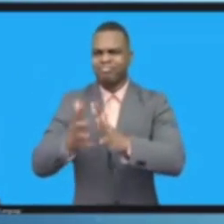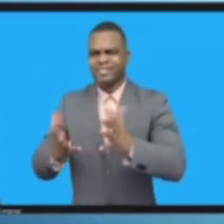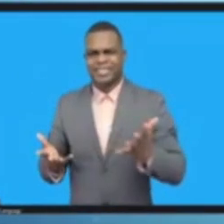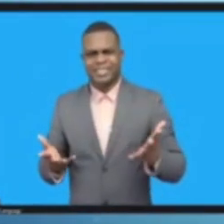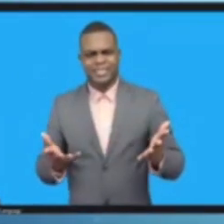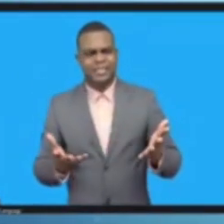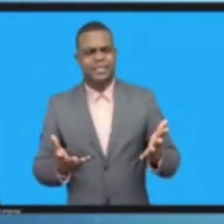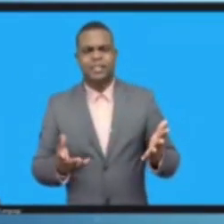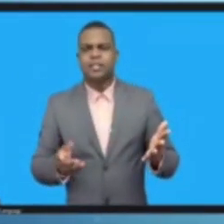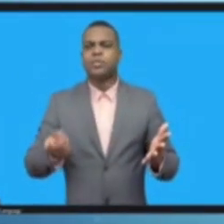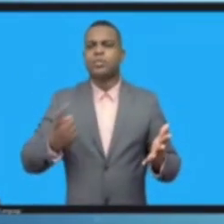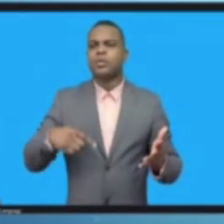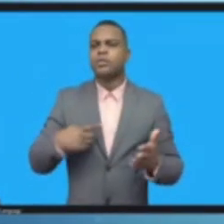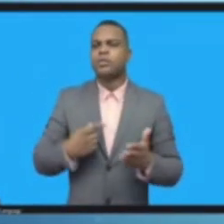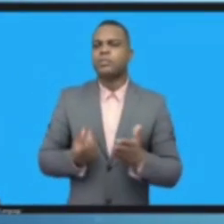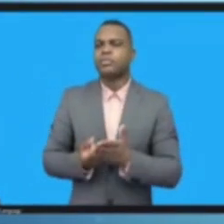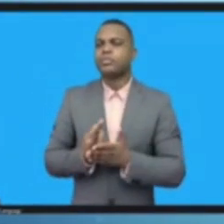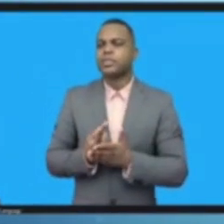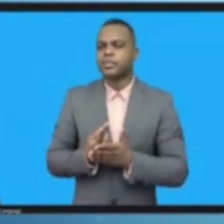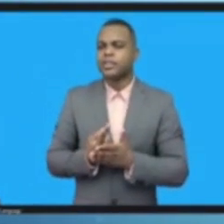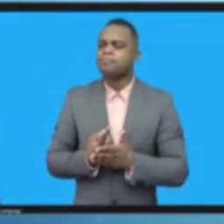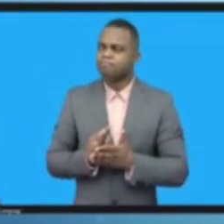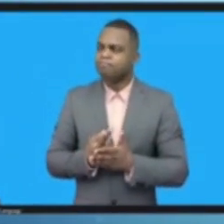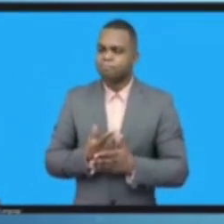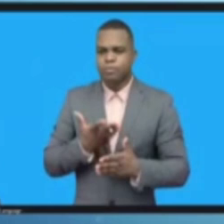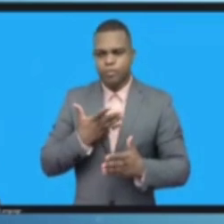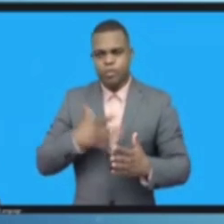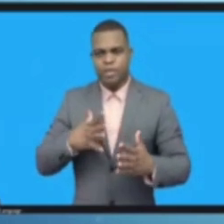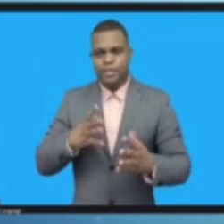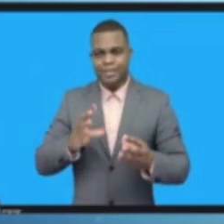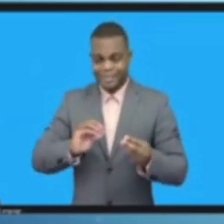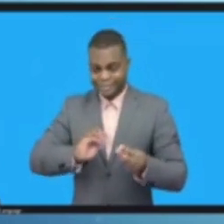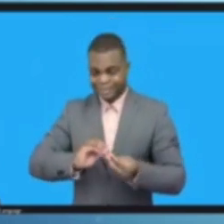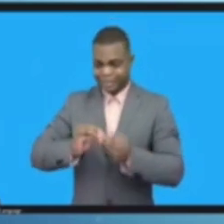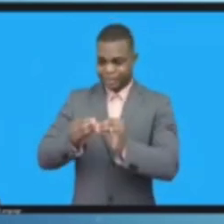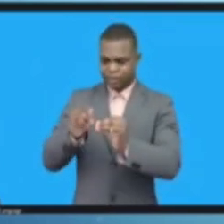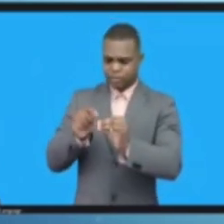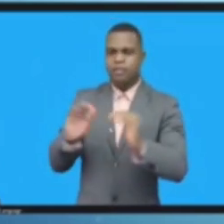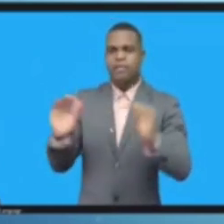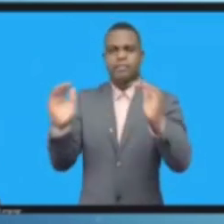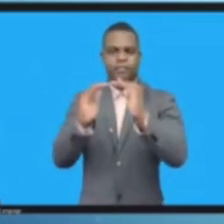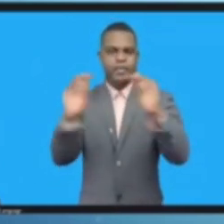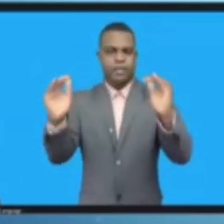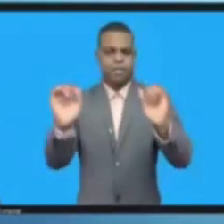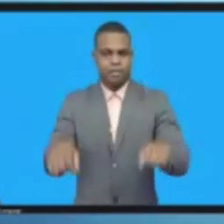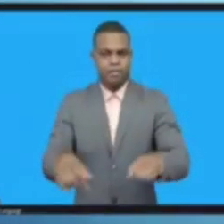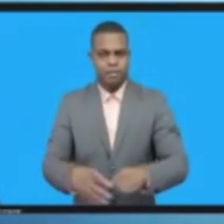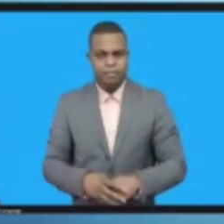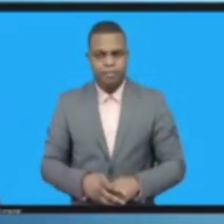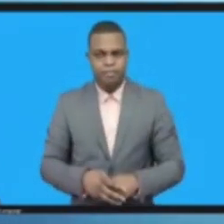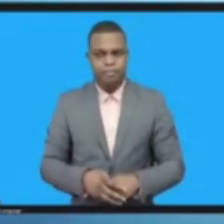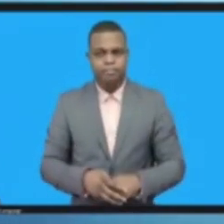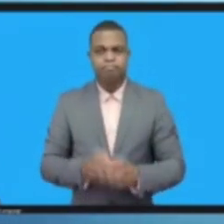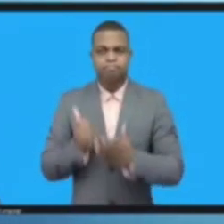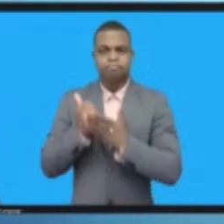inclusif pour tous. La technologie numérique est un